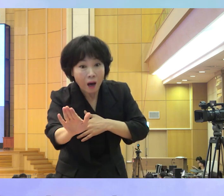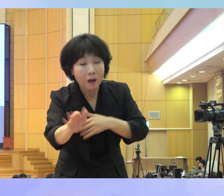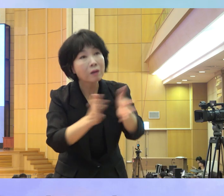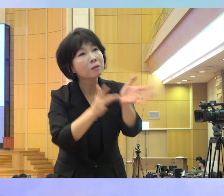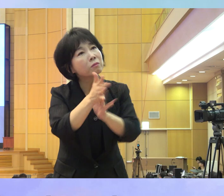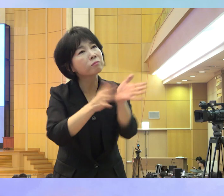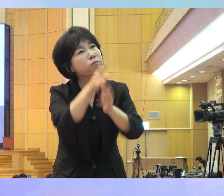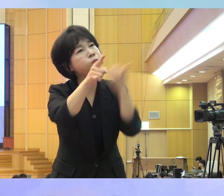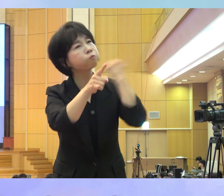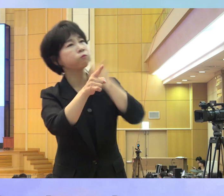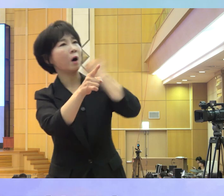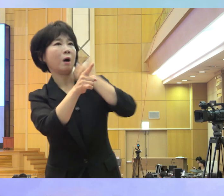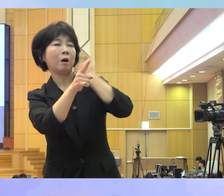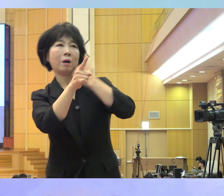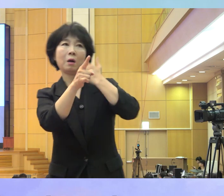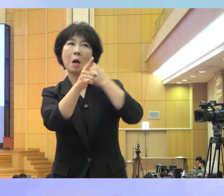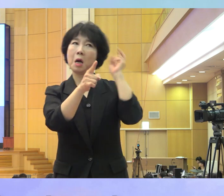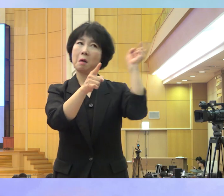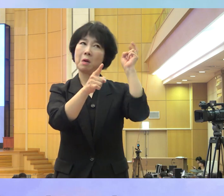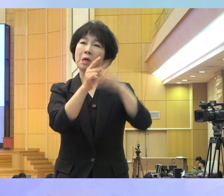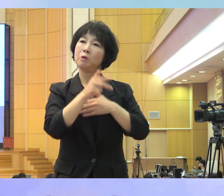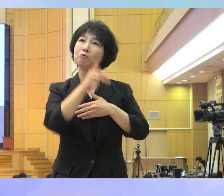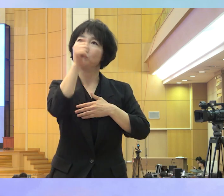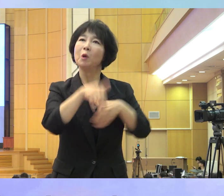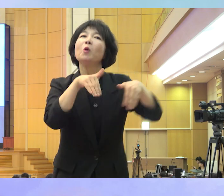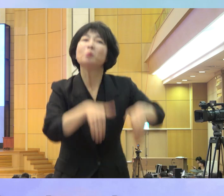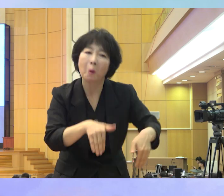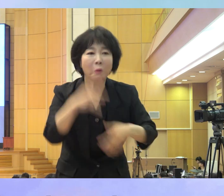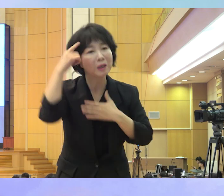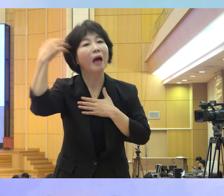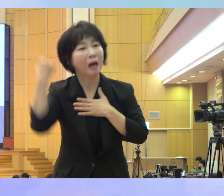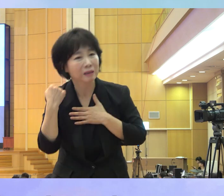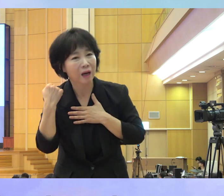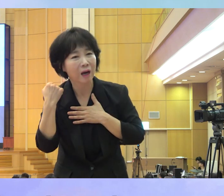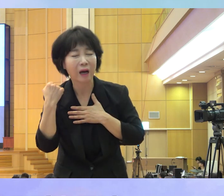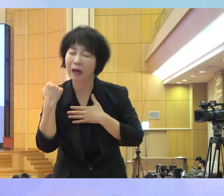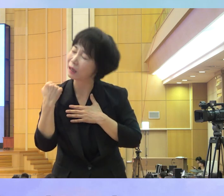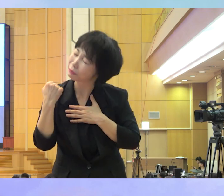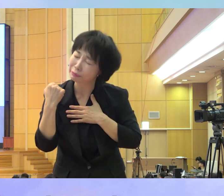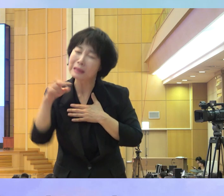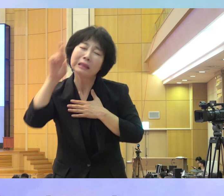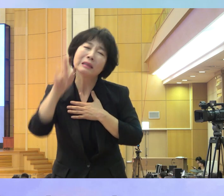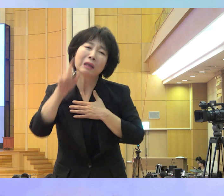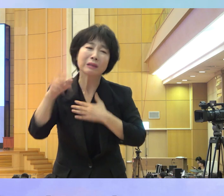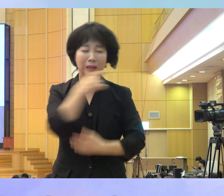그리스도로 믿는 것이 아니라 선지자로 믿었다는데, 신앙의